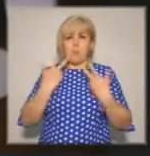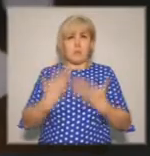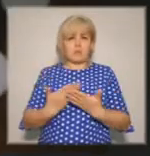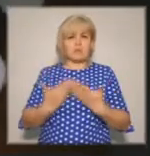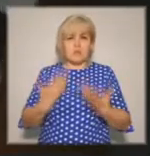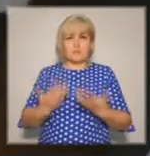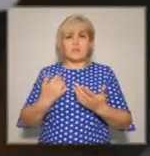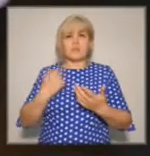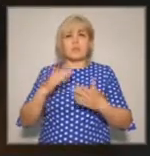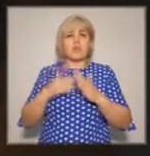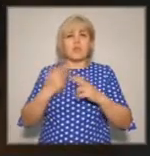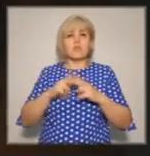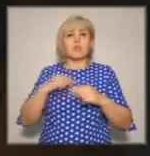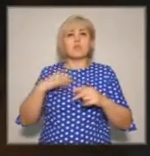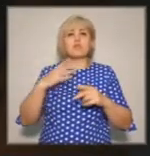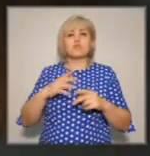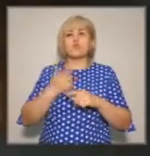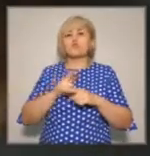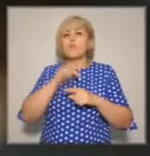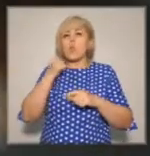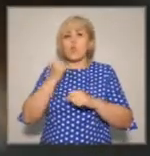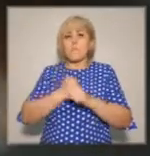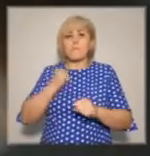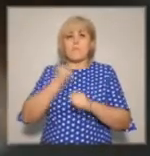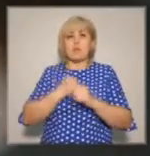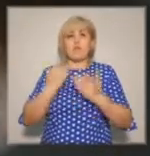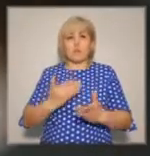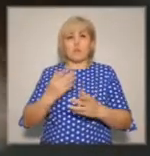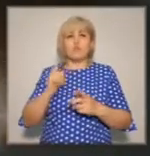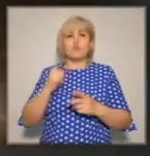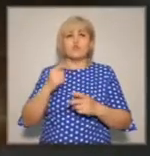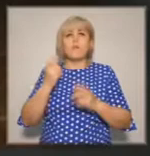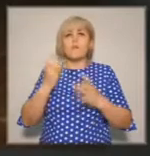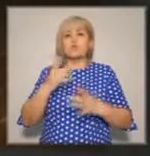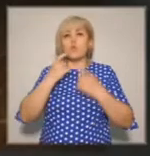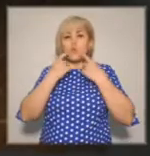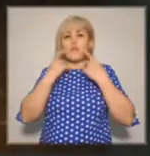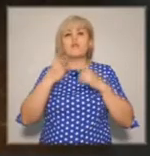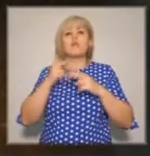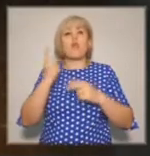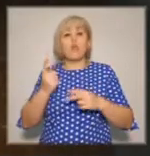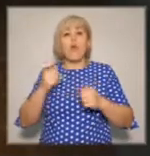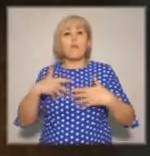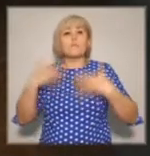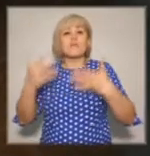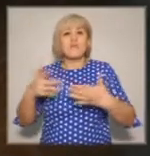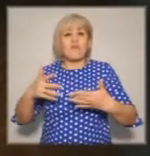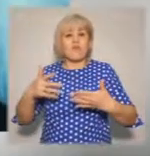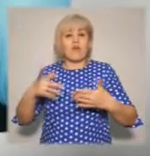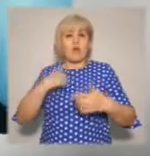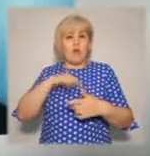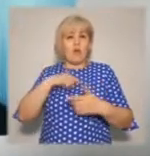это одно, а передать характер и состояние – это совершенно другое. Потому что есть танец про любовь, есть танец про страсть, есть